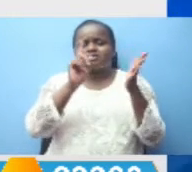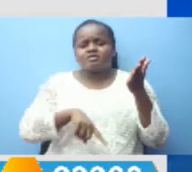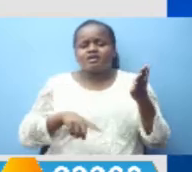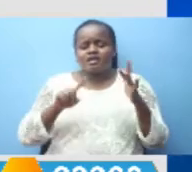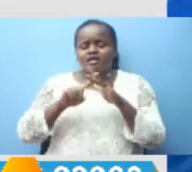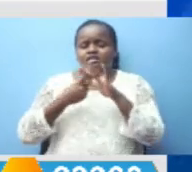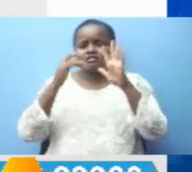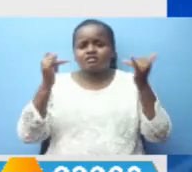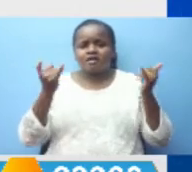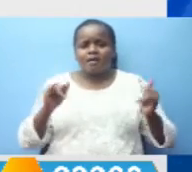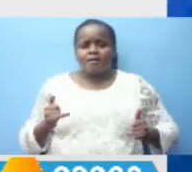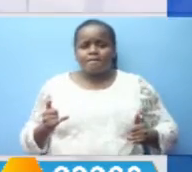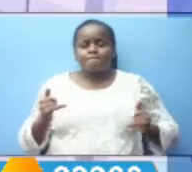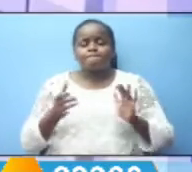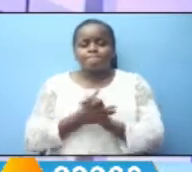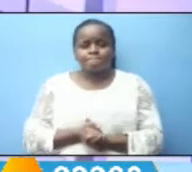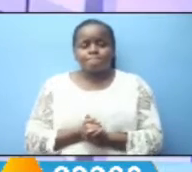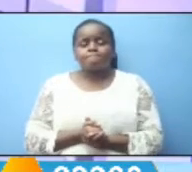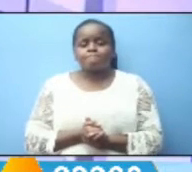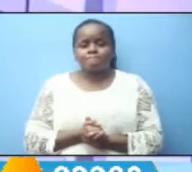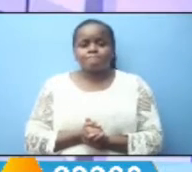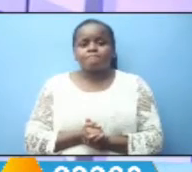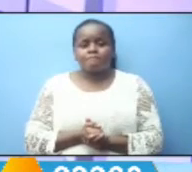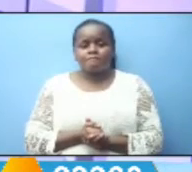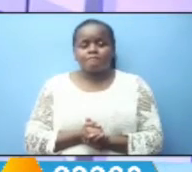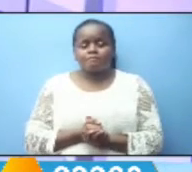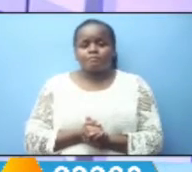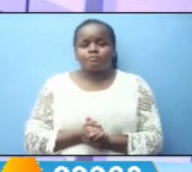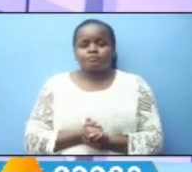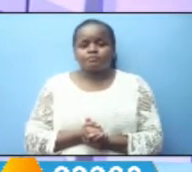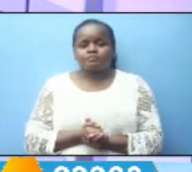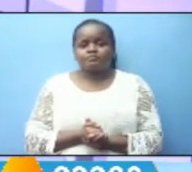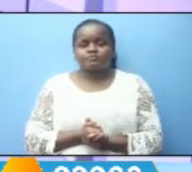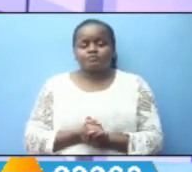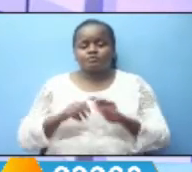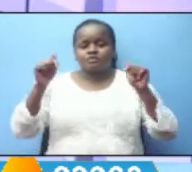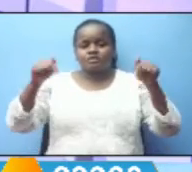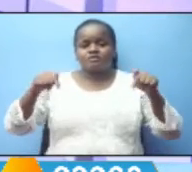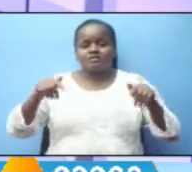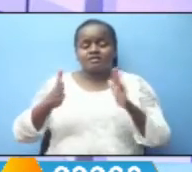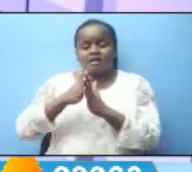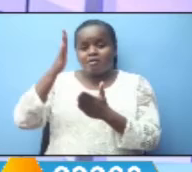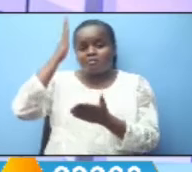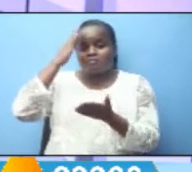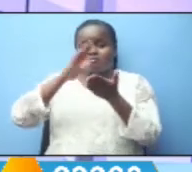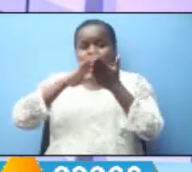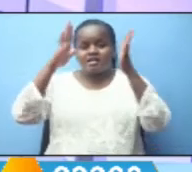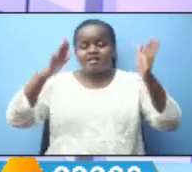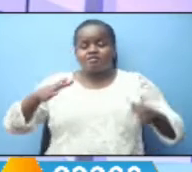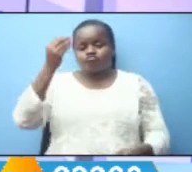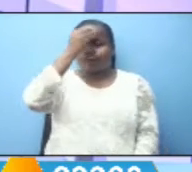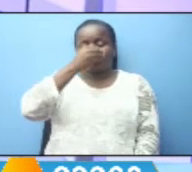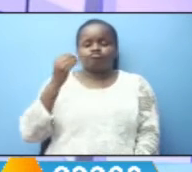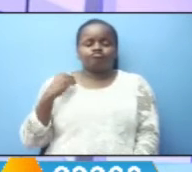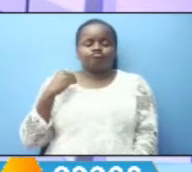ihinda-ini riri tukorwo tukiingira gikunjo-ini gitu kia mohoro cia ciamania na tugukiambiriria na cia muthi uyu wa makindu etikia kanitha-ini cia